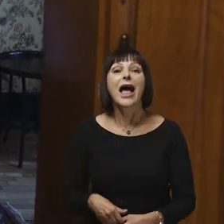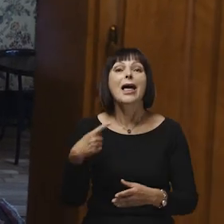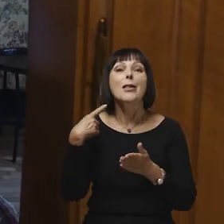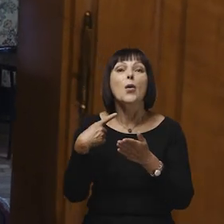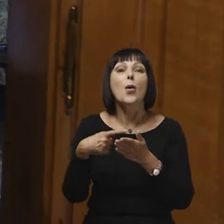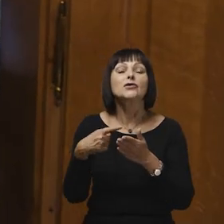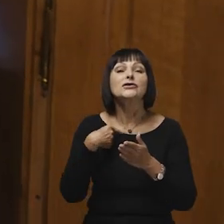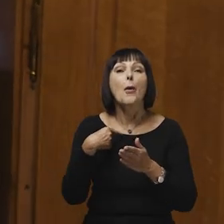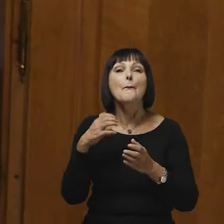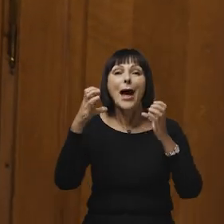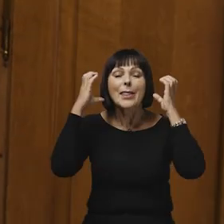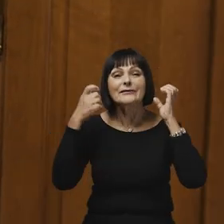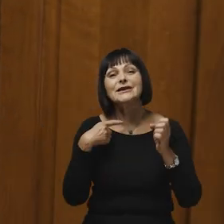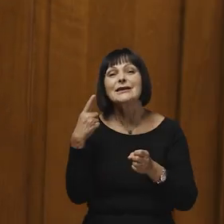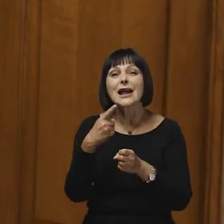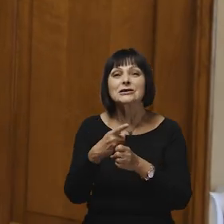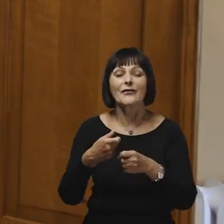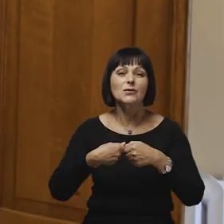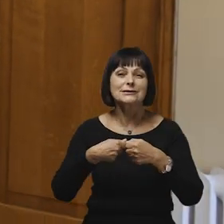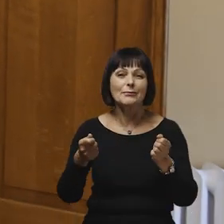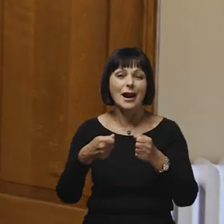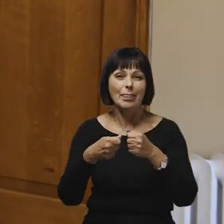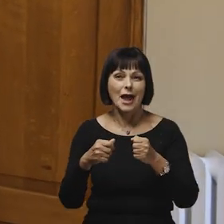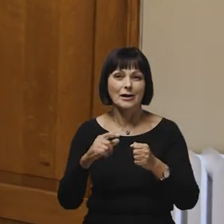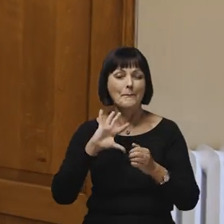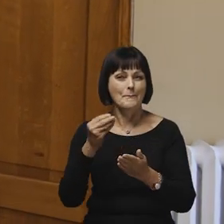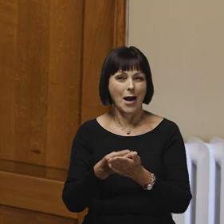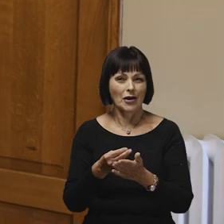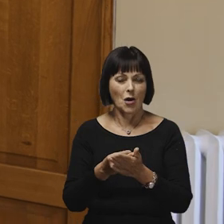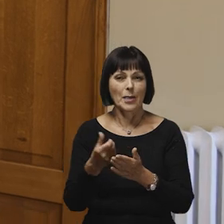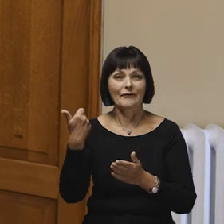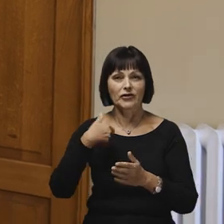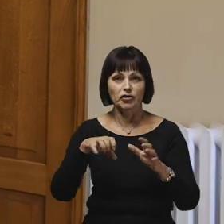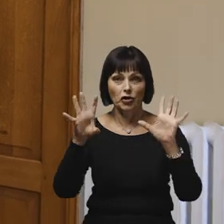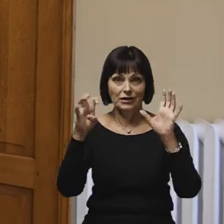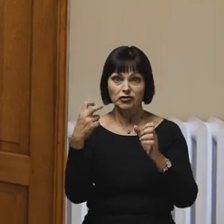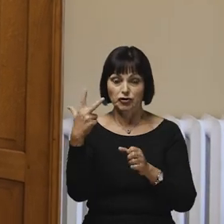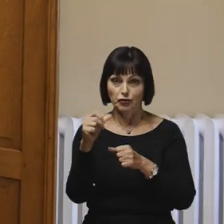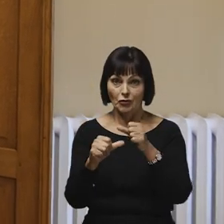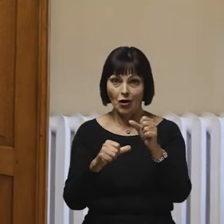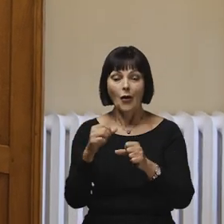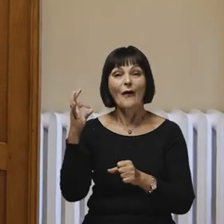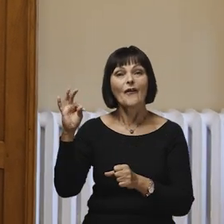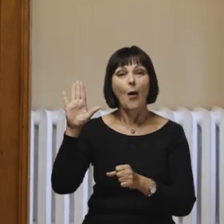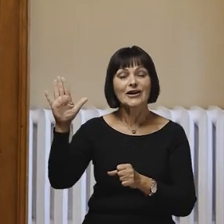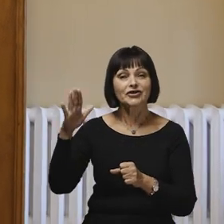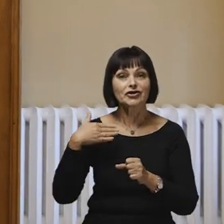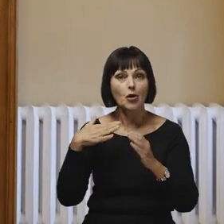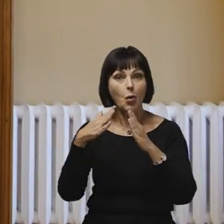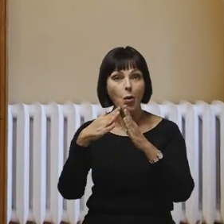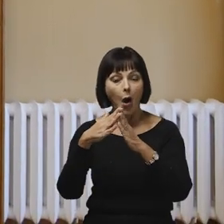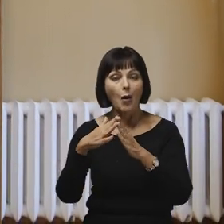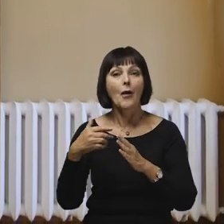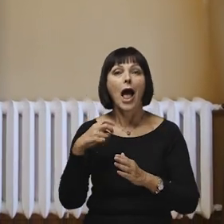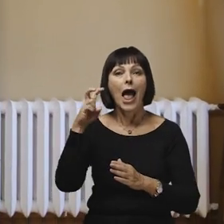Ostatecznie Paderewski zdecydował o sprzedaży nierentownego majątku. W 1903 roku właścicielami posiadłości